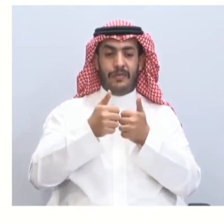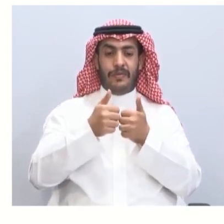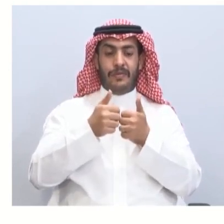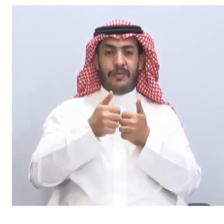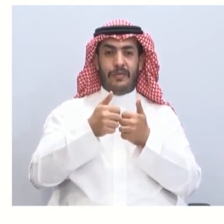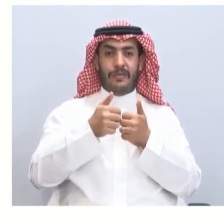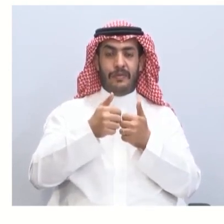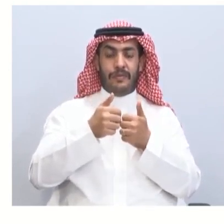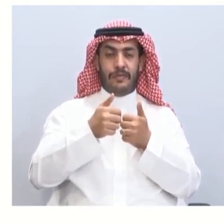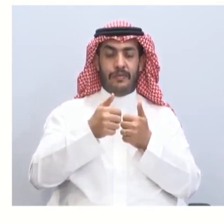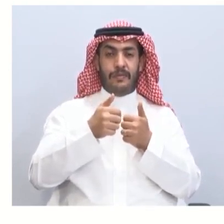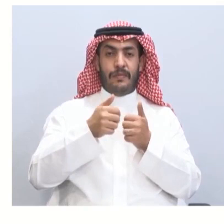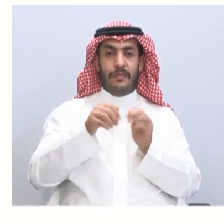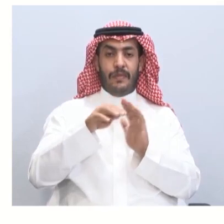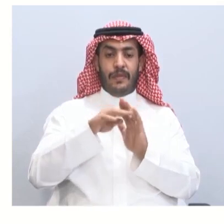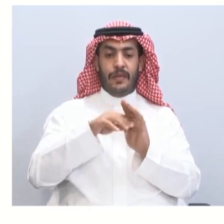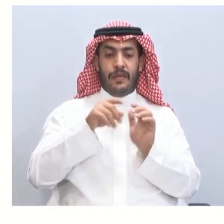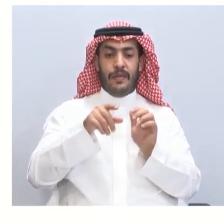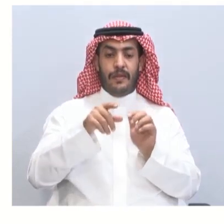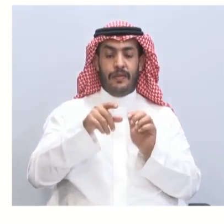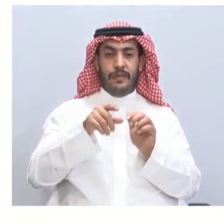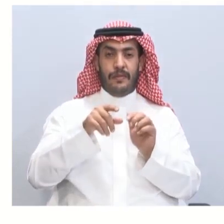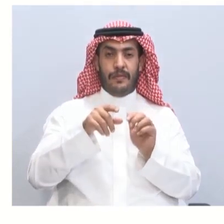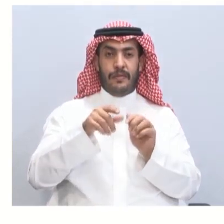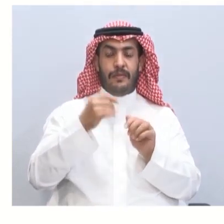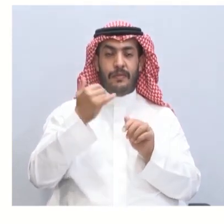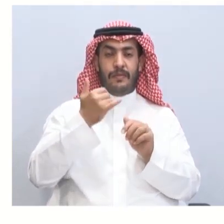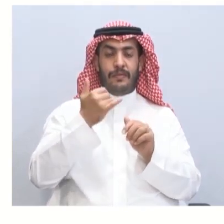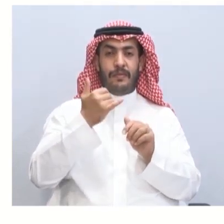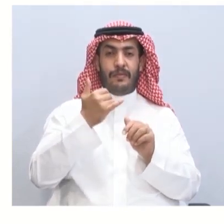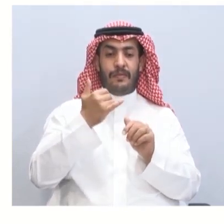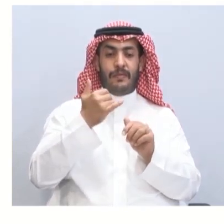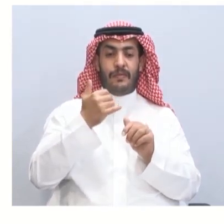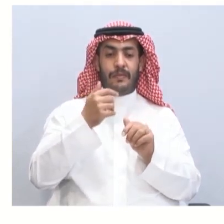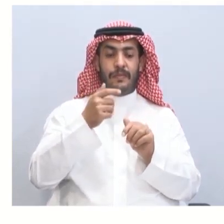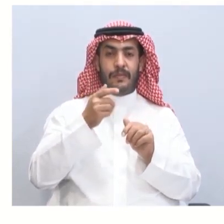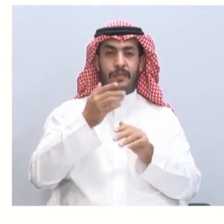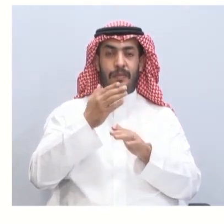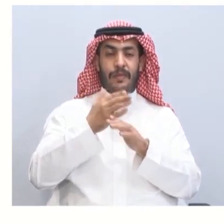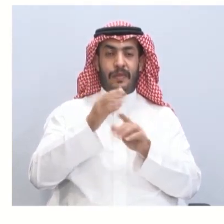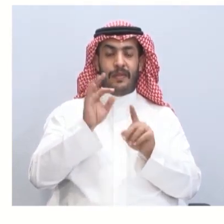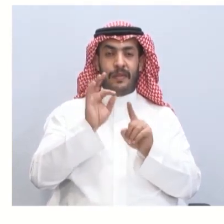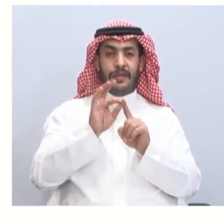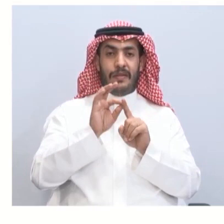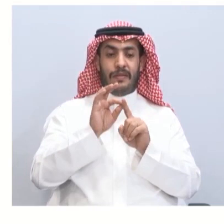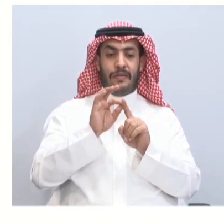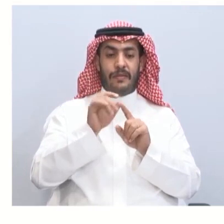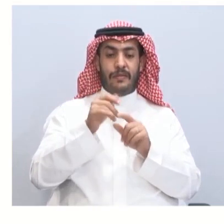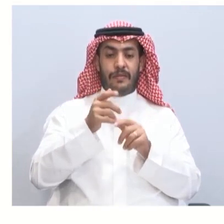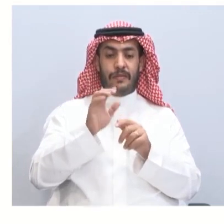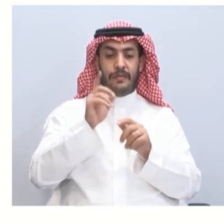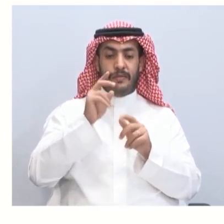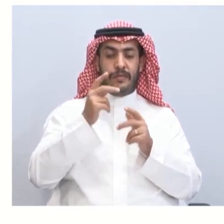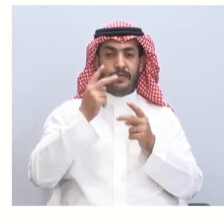نفسه ابناء وبنات طلاب لهذه لهذه المهمه لهذا الهدف وهو ما